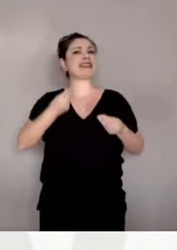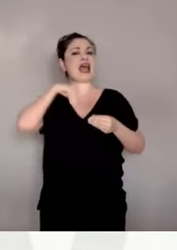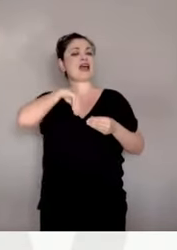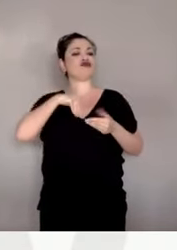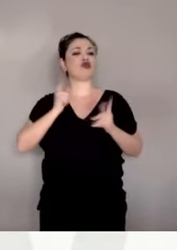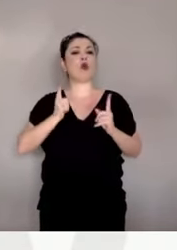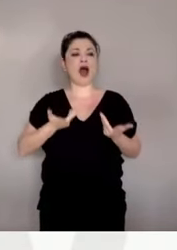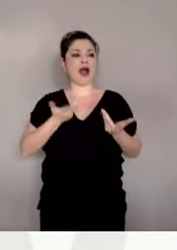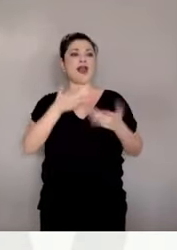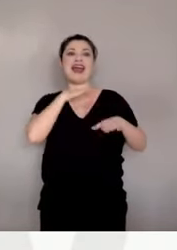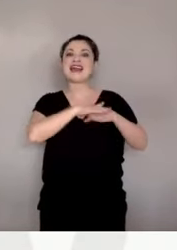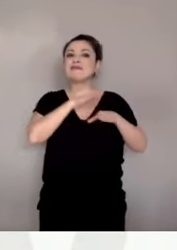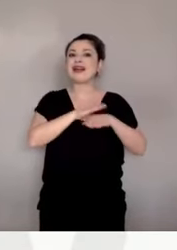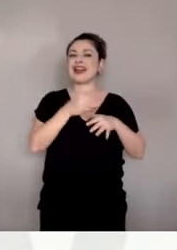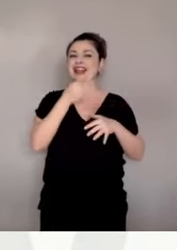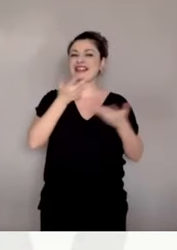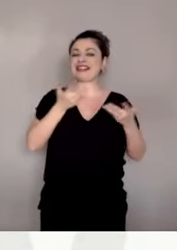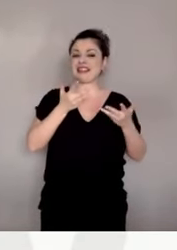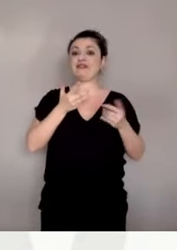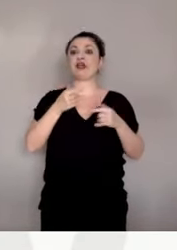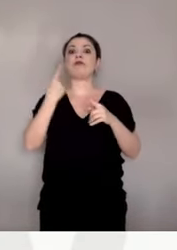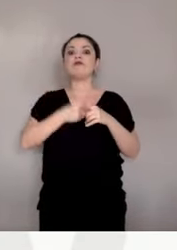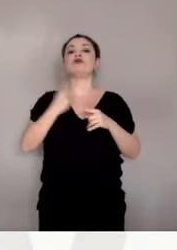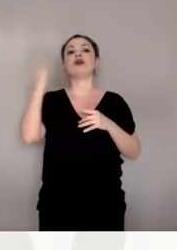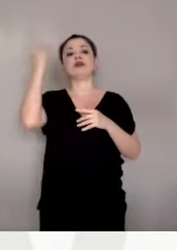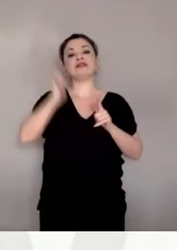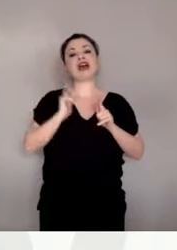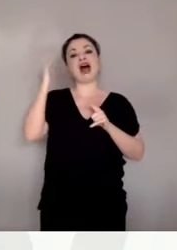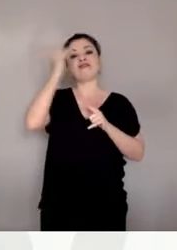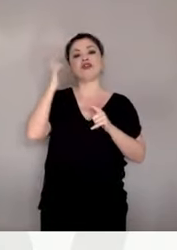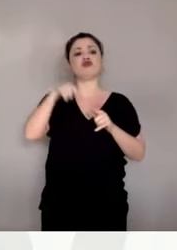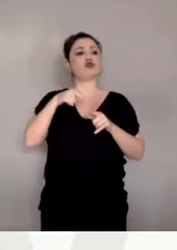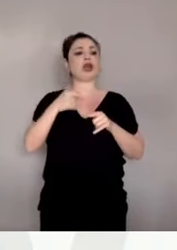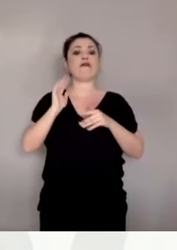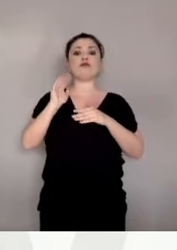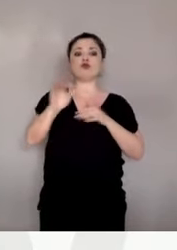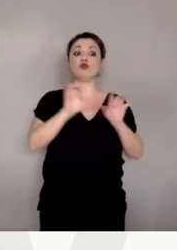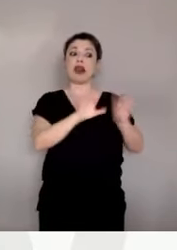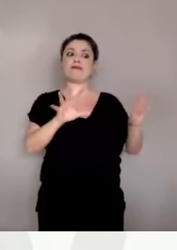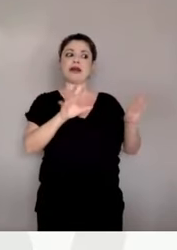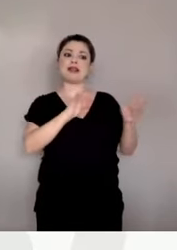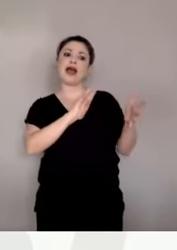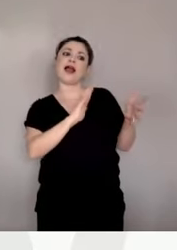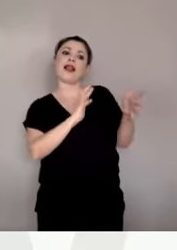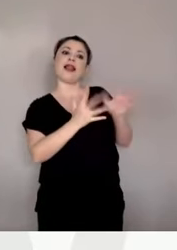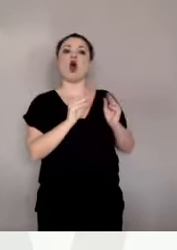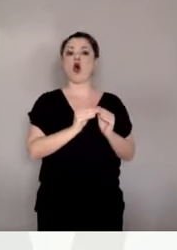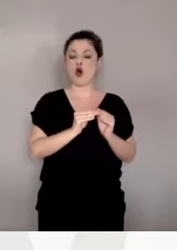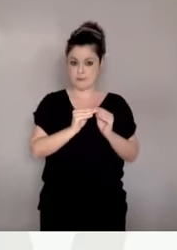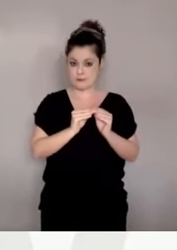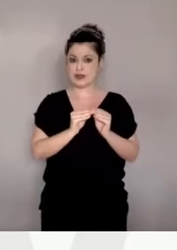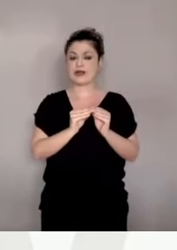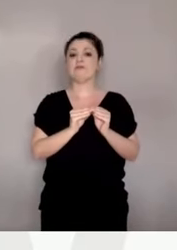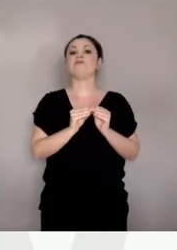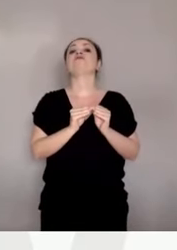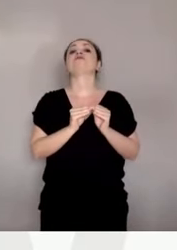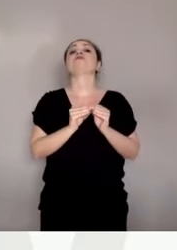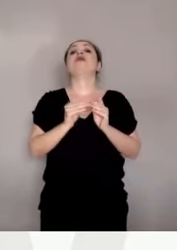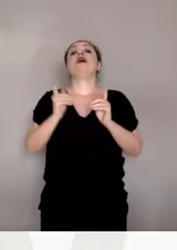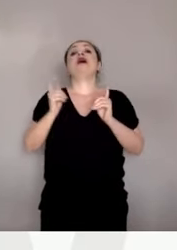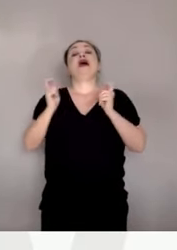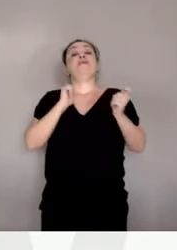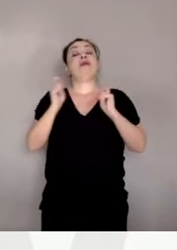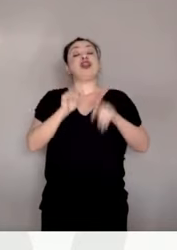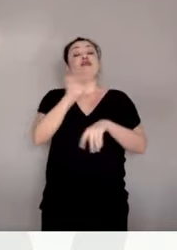esperienza e come possiamo pensare di declinarla anche per il futuro. Per noi queste Padova Freedom